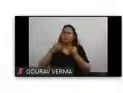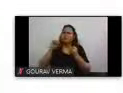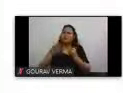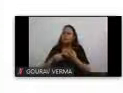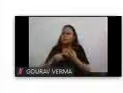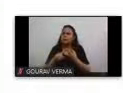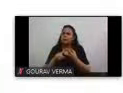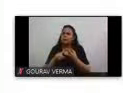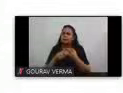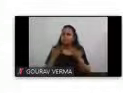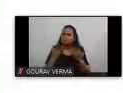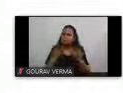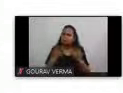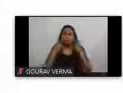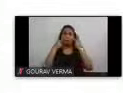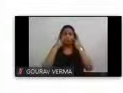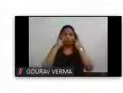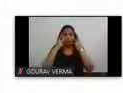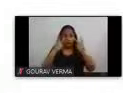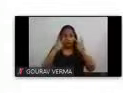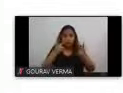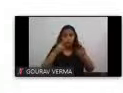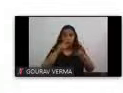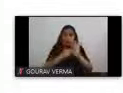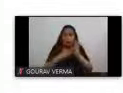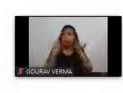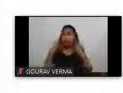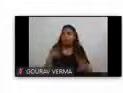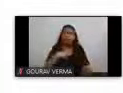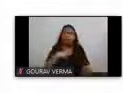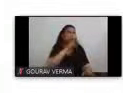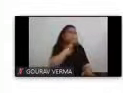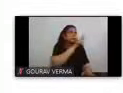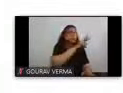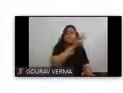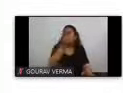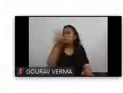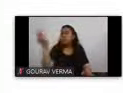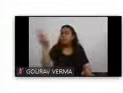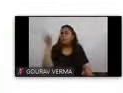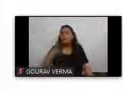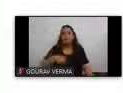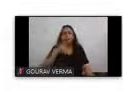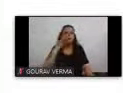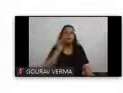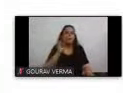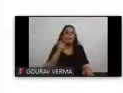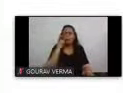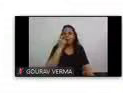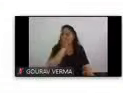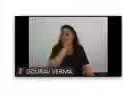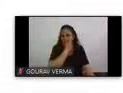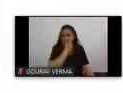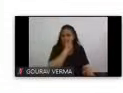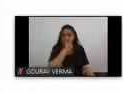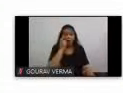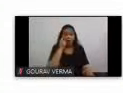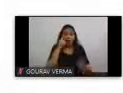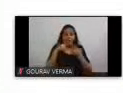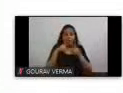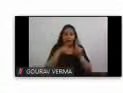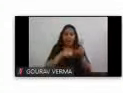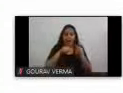कि देखना, सीइंग, दृष्टि, ये इट इन्वॉल्व्स द आई, आंख, द ऑप्टिक नर्व और फिर द